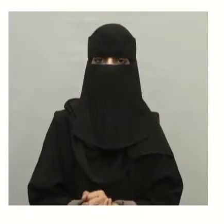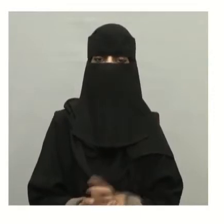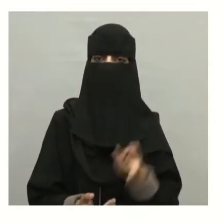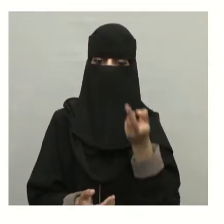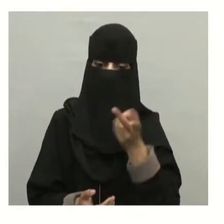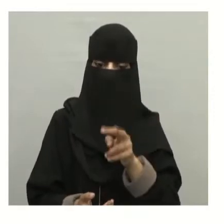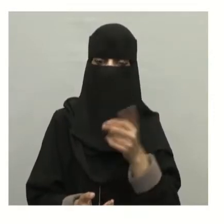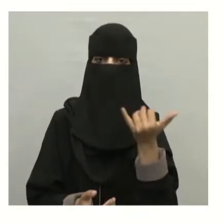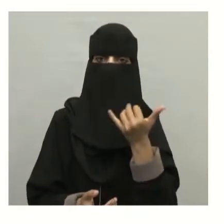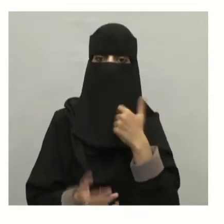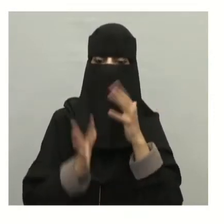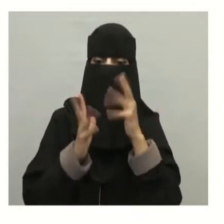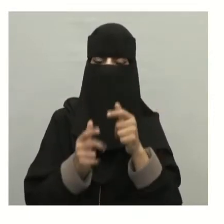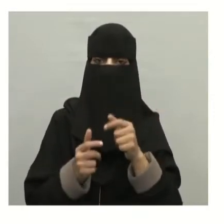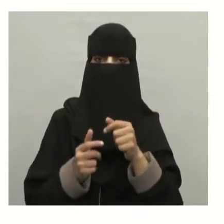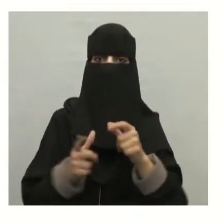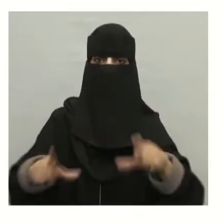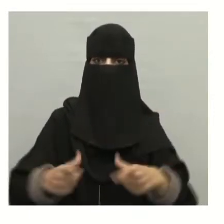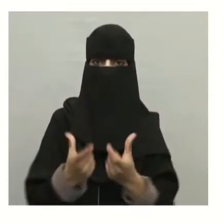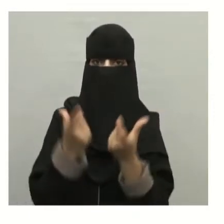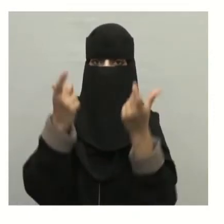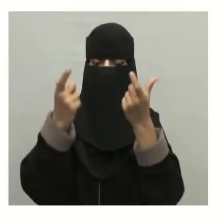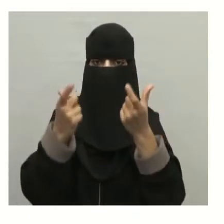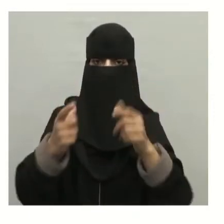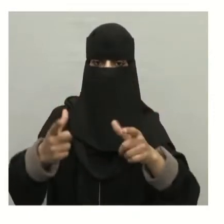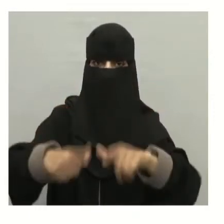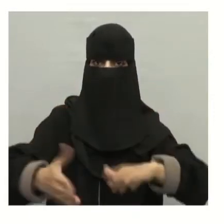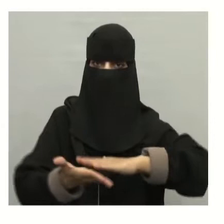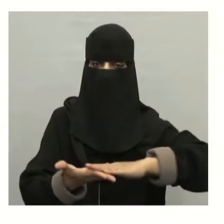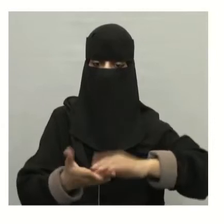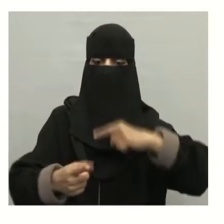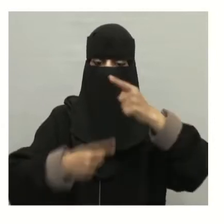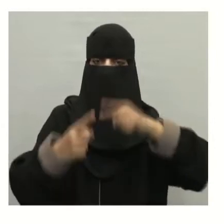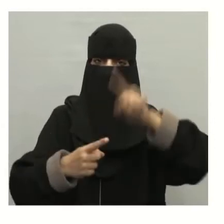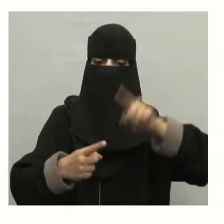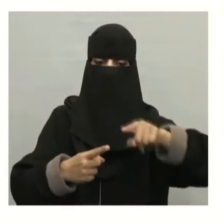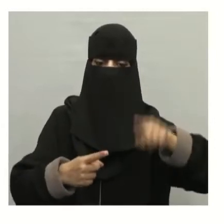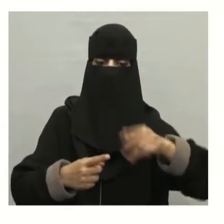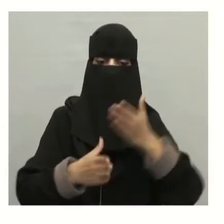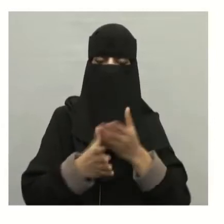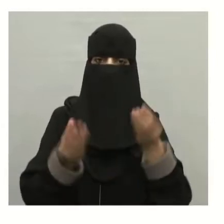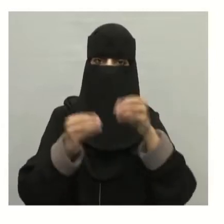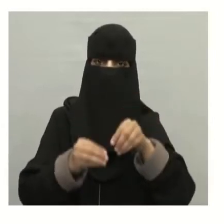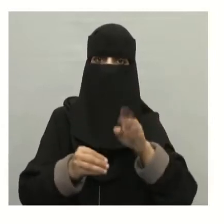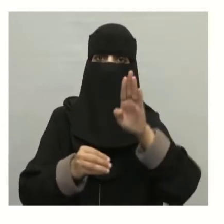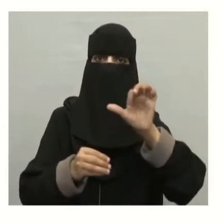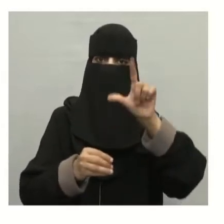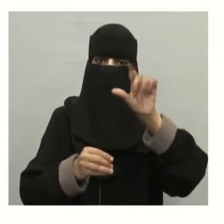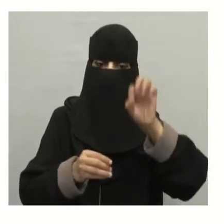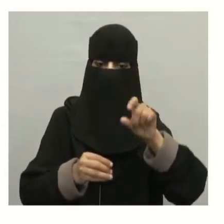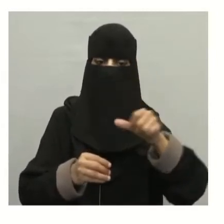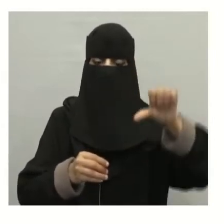أيضا من المهم جدا تنظيف المرحاض يوميا بمزيج أيضا من